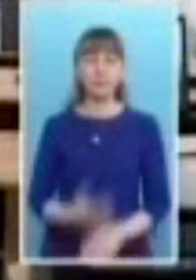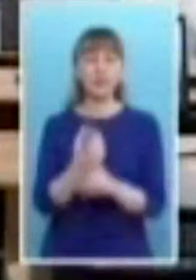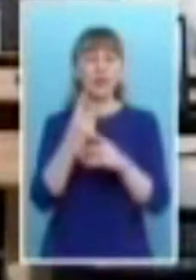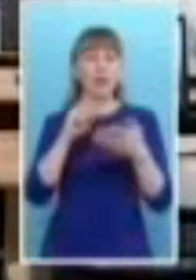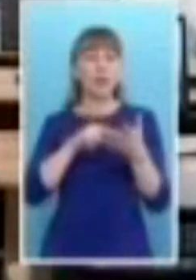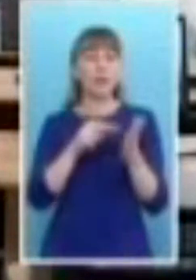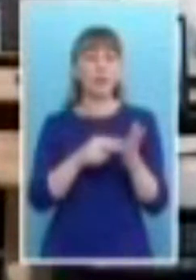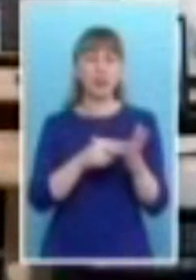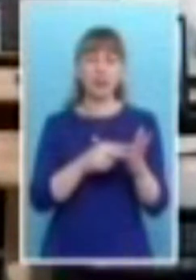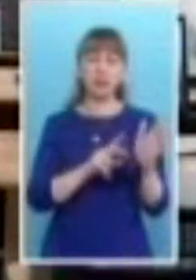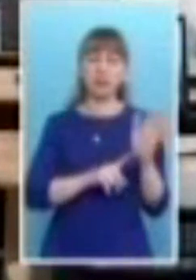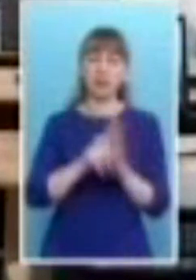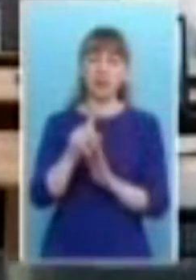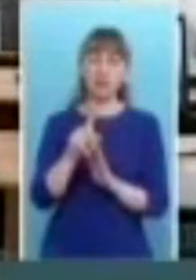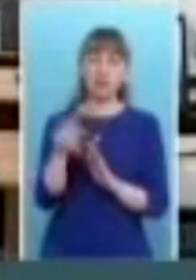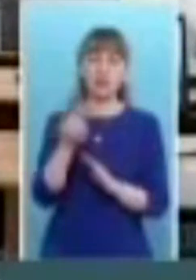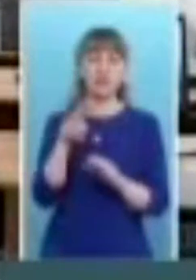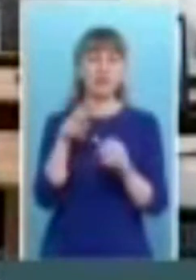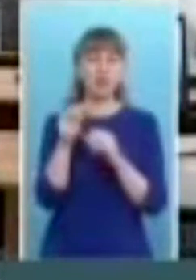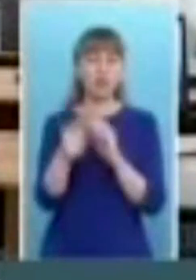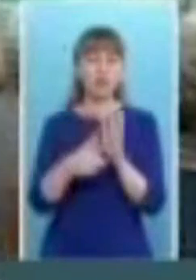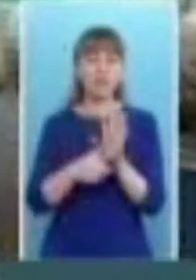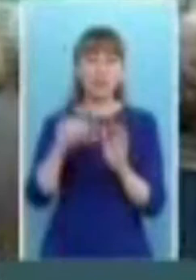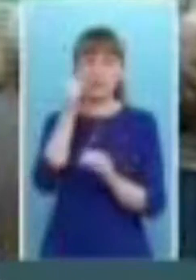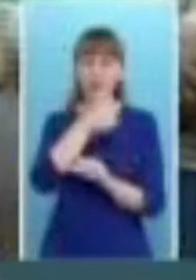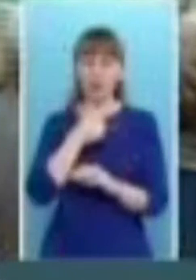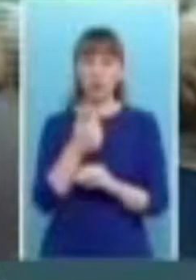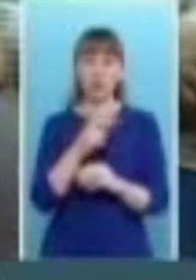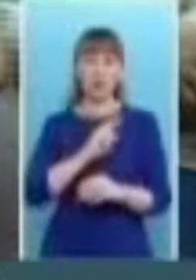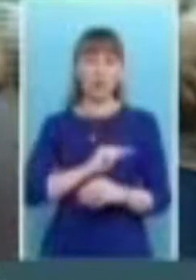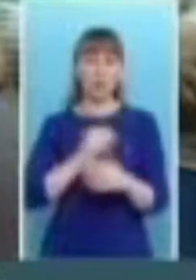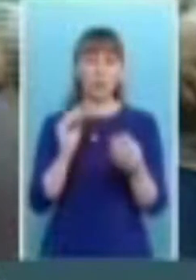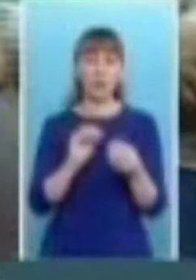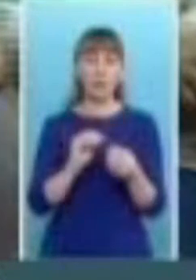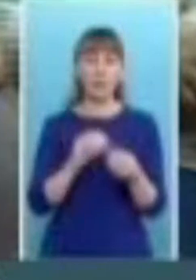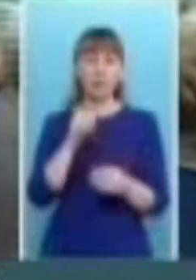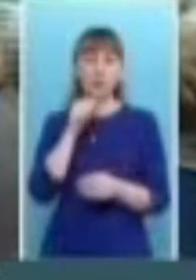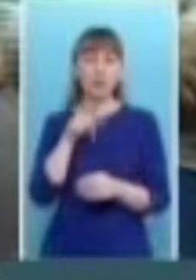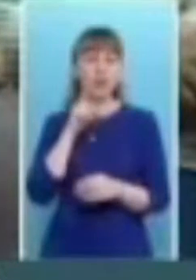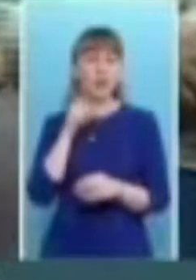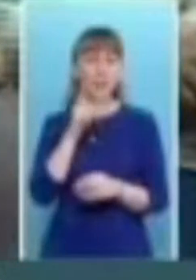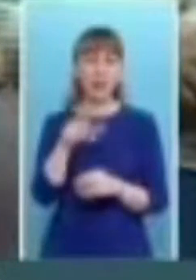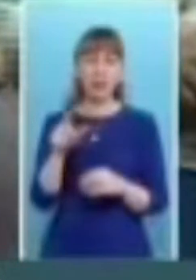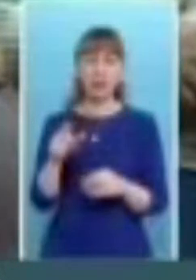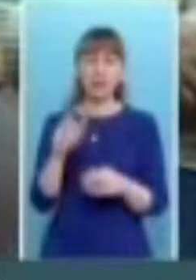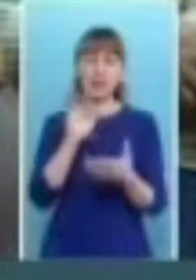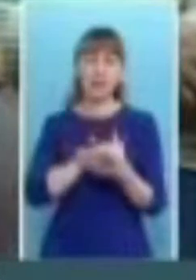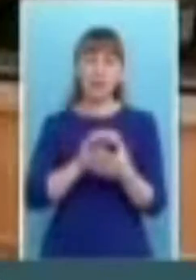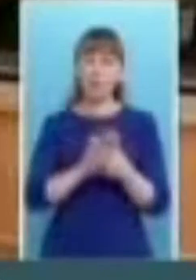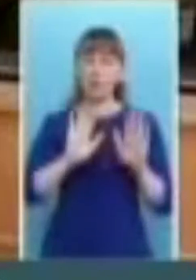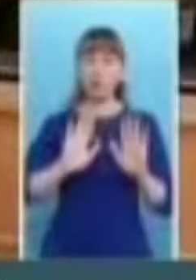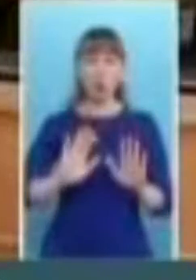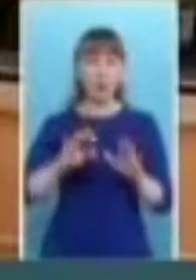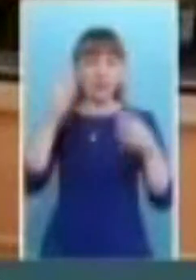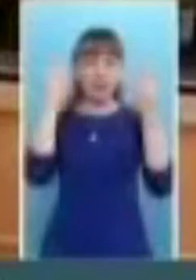Данный проект действует с января 2016 года и успешно функционирует до сих пор. Кустанайскую молодежь знакомят не только с талантливыми людьми